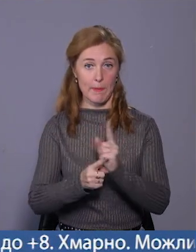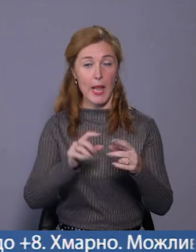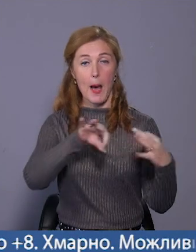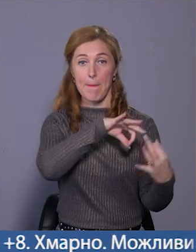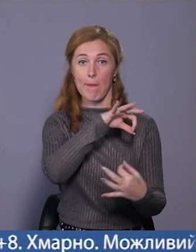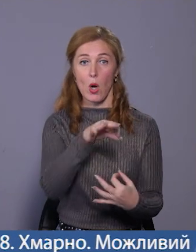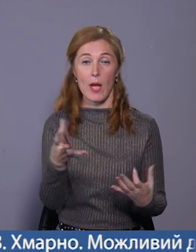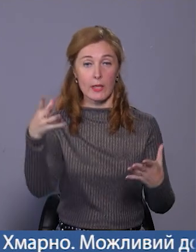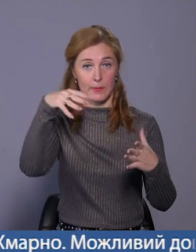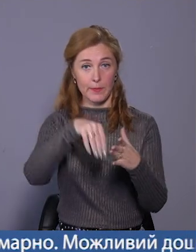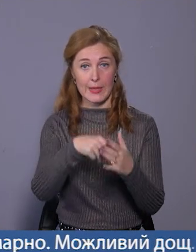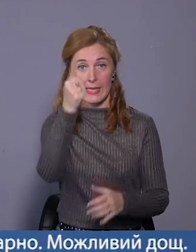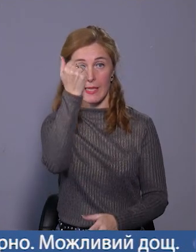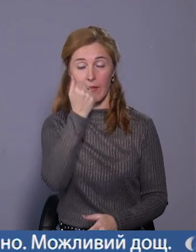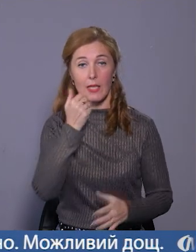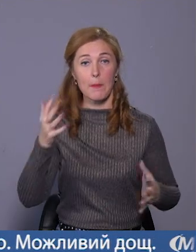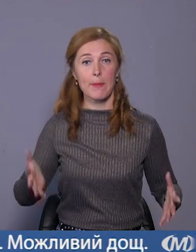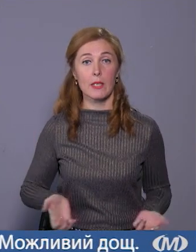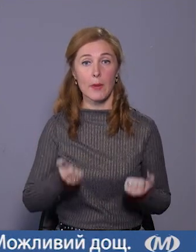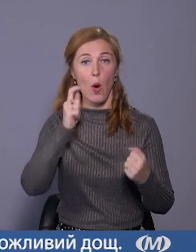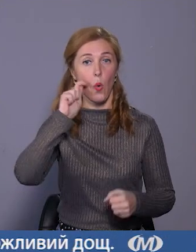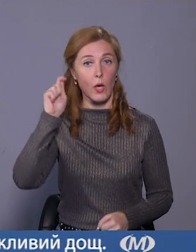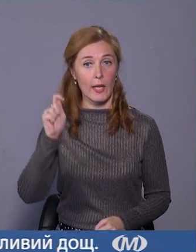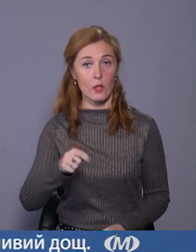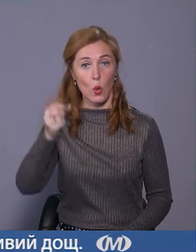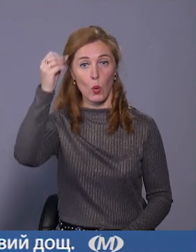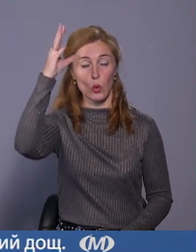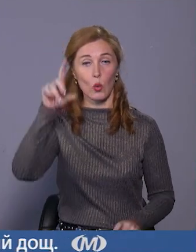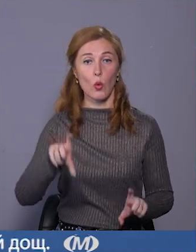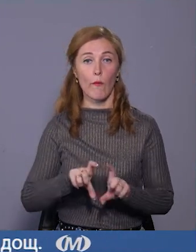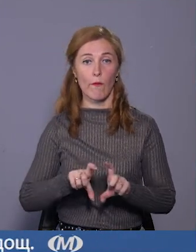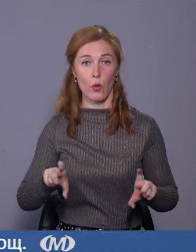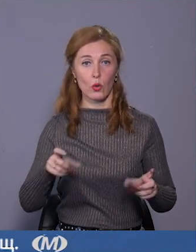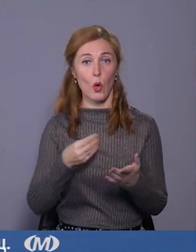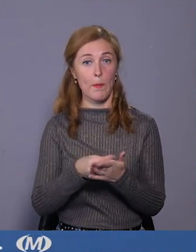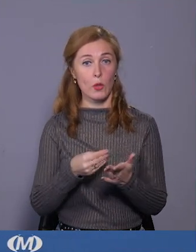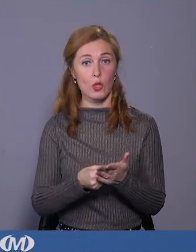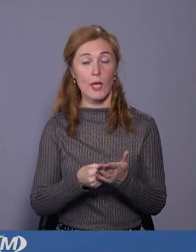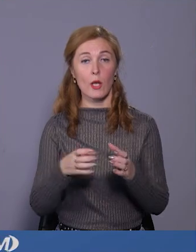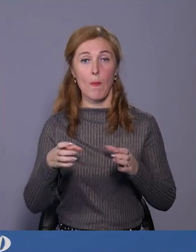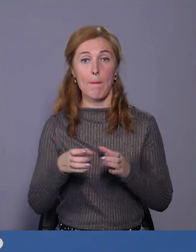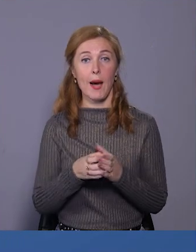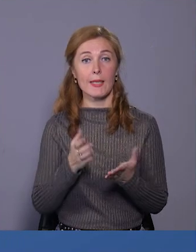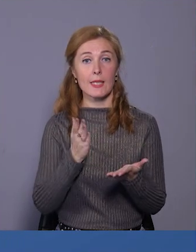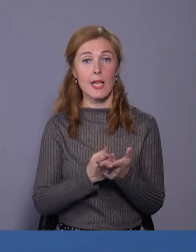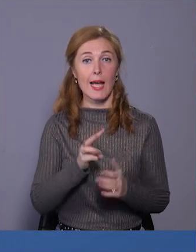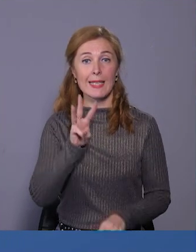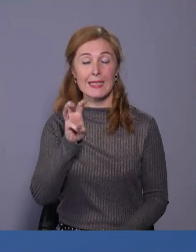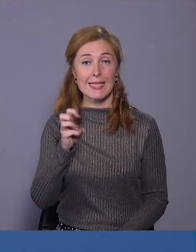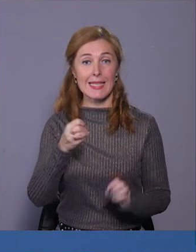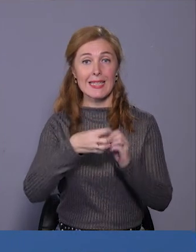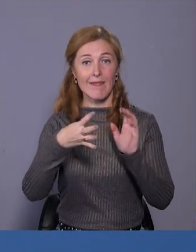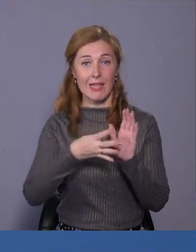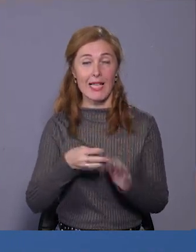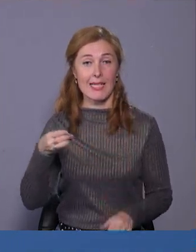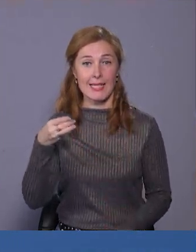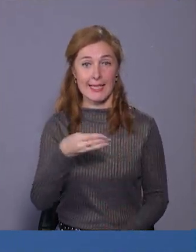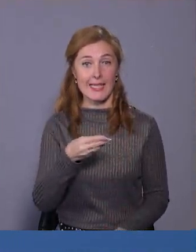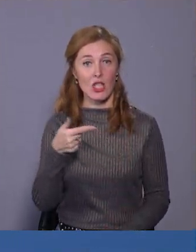вдалося втілити завдяки підтримці Українського культурного фонду. Бюджет ребрендингової кампанії склав понад 319 тисяч